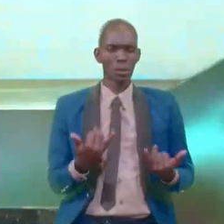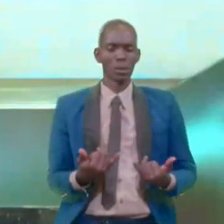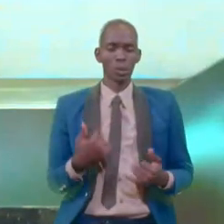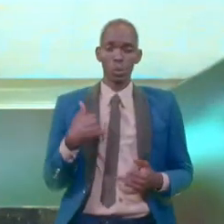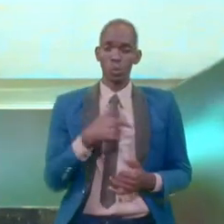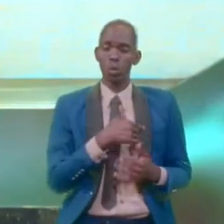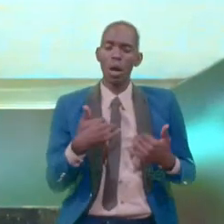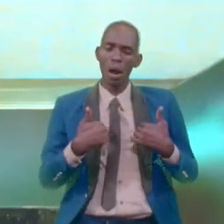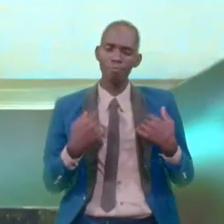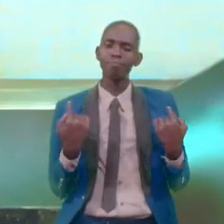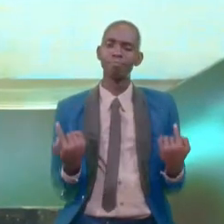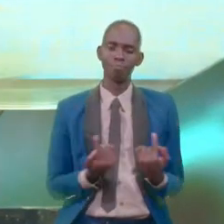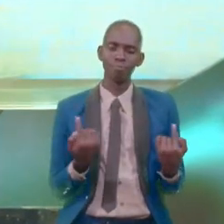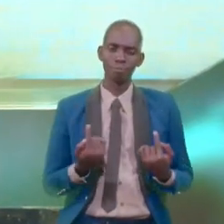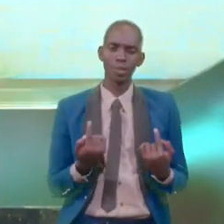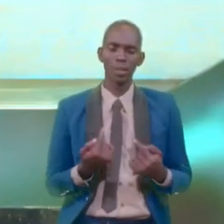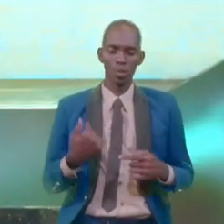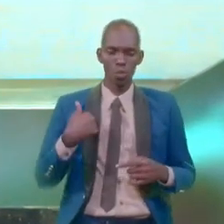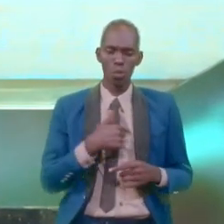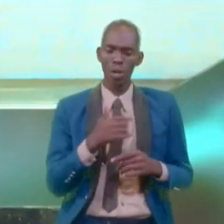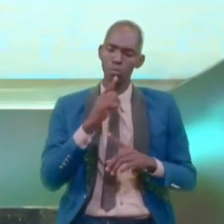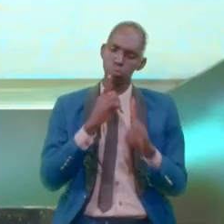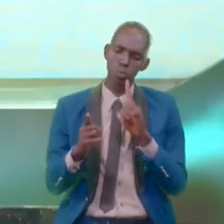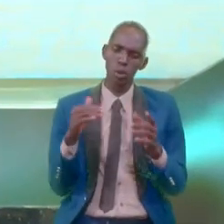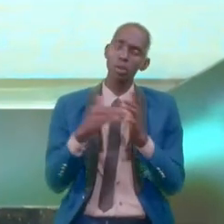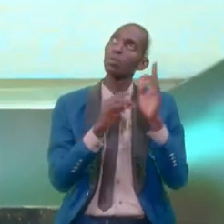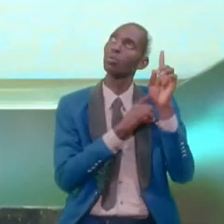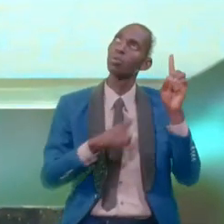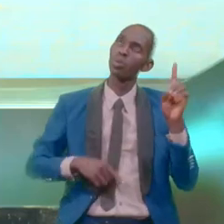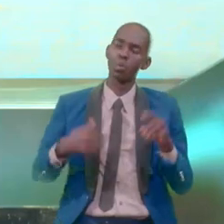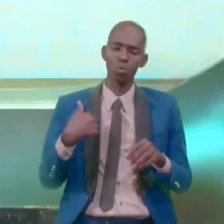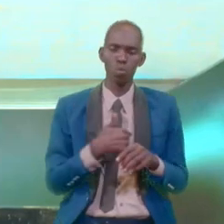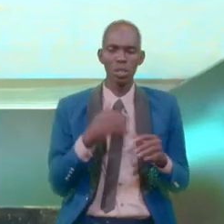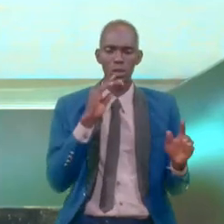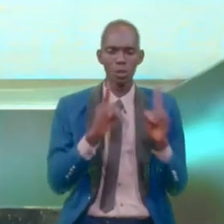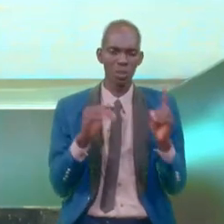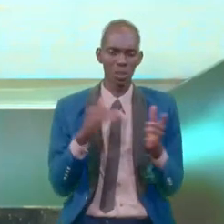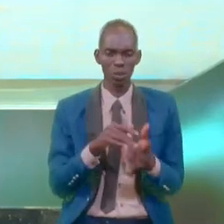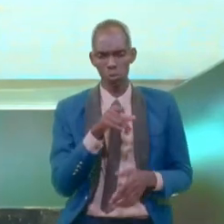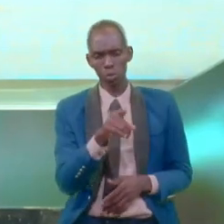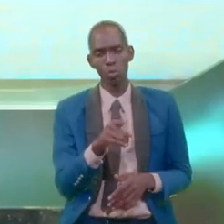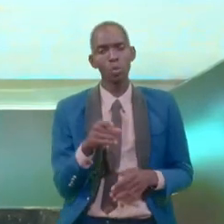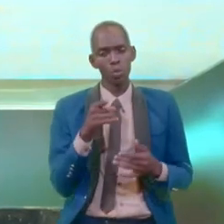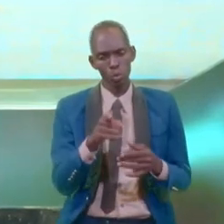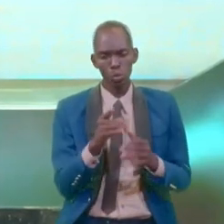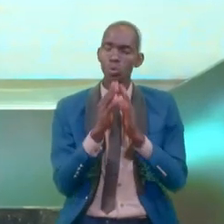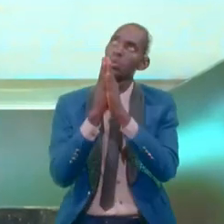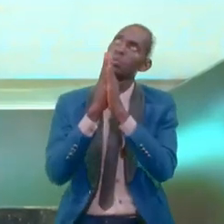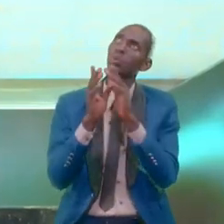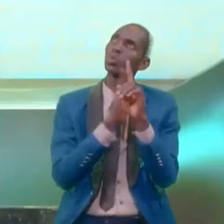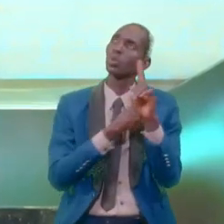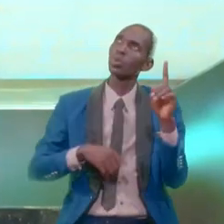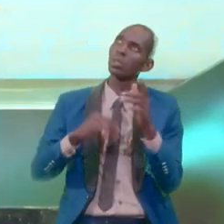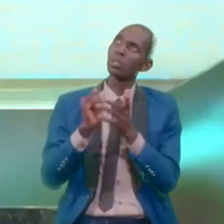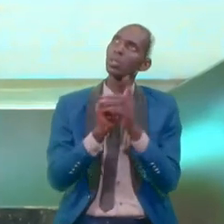avons parlé contre l'Éternel et contre toi. Prie l'Éternel afin qu'il éloigne de